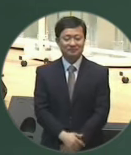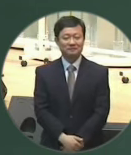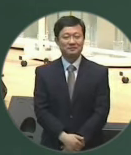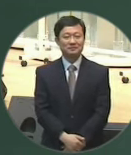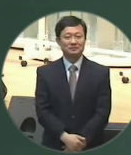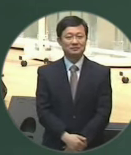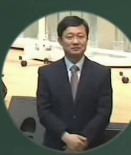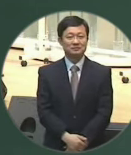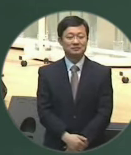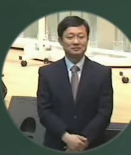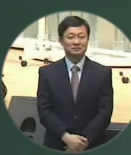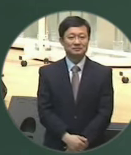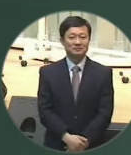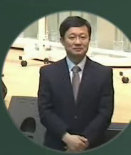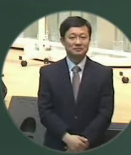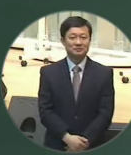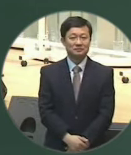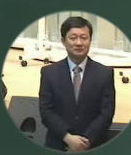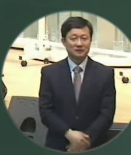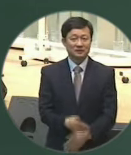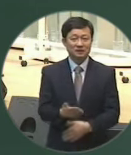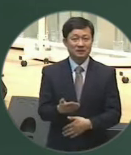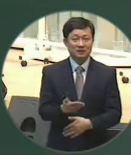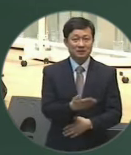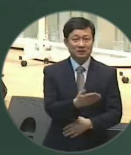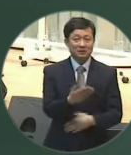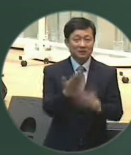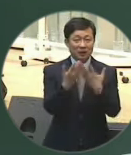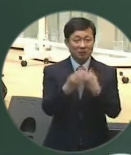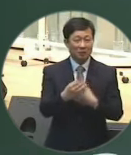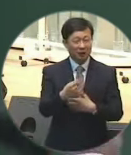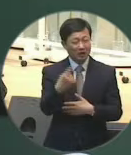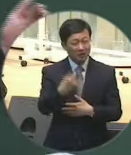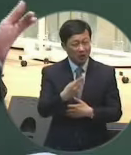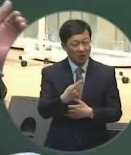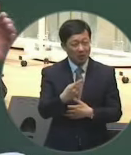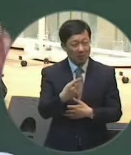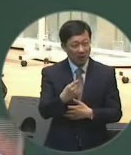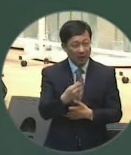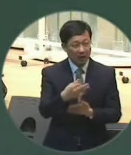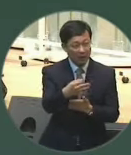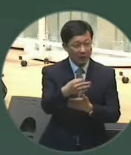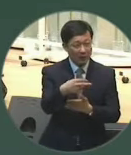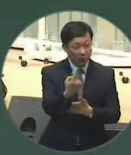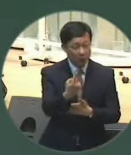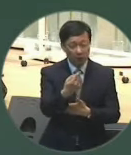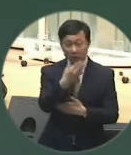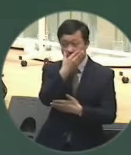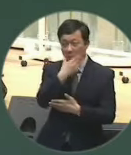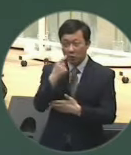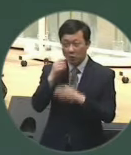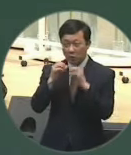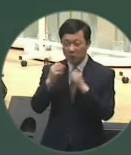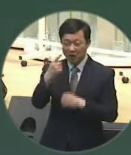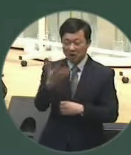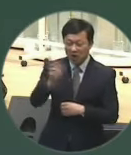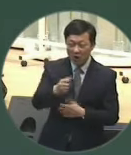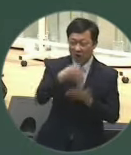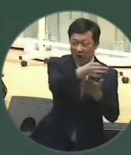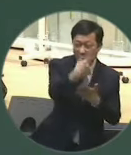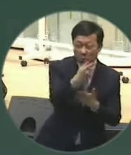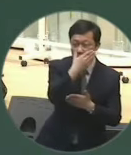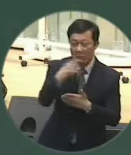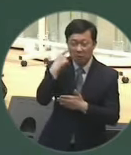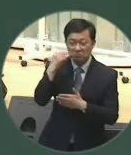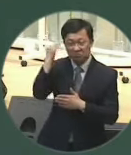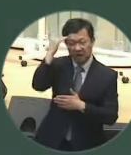I do that is beneficial to the gospel? 여러분이 천억을 헌금했다 손 치더라도 복음 막는 거 하면 망하는 거예요. Even if you gave $1 million